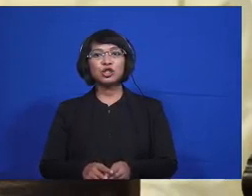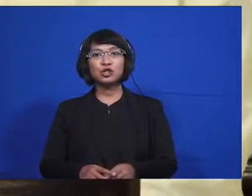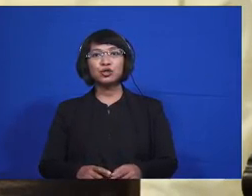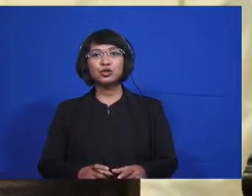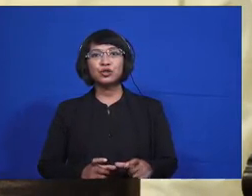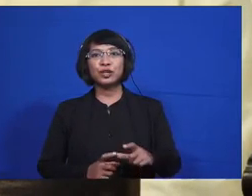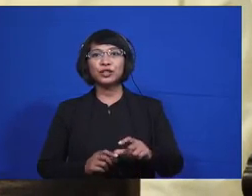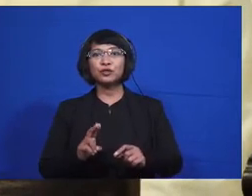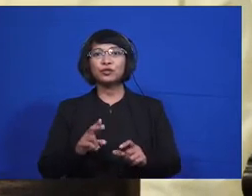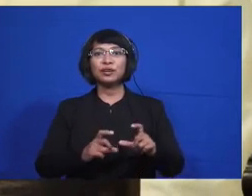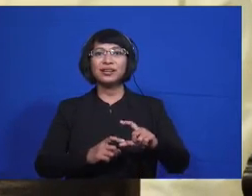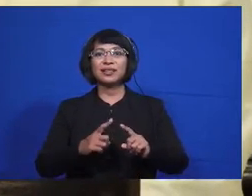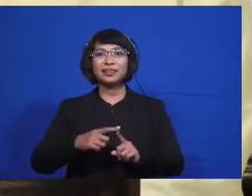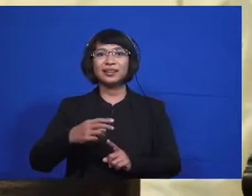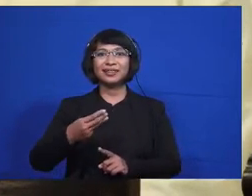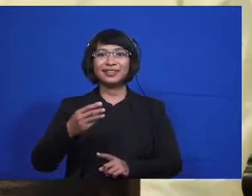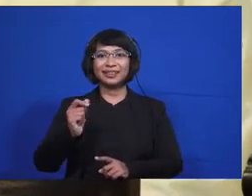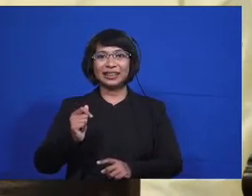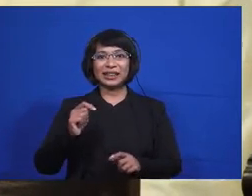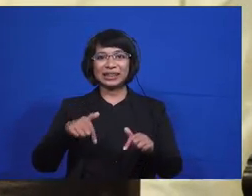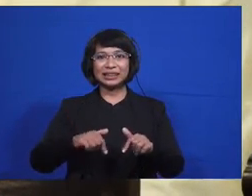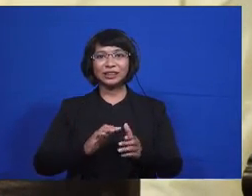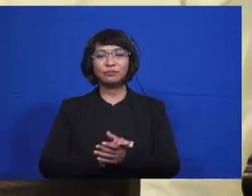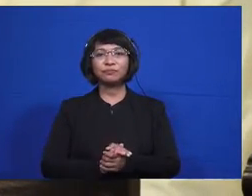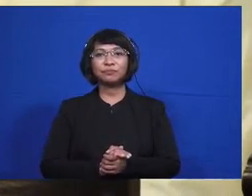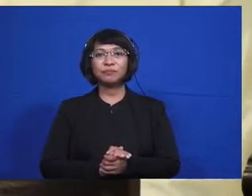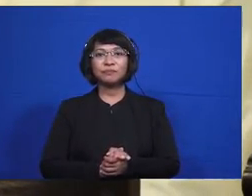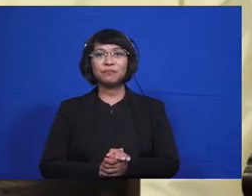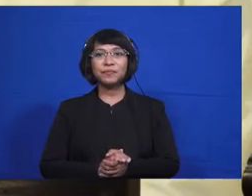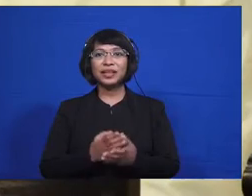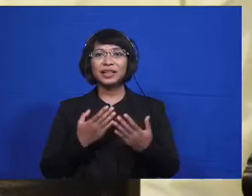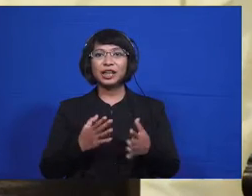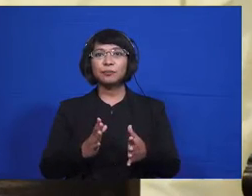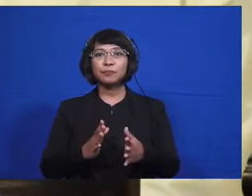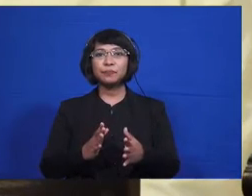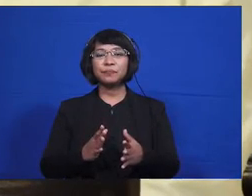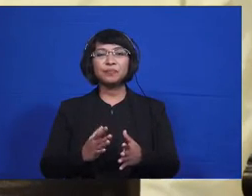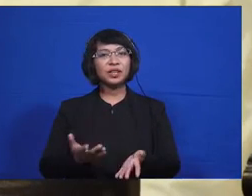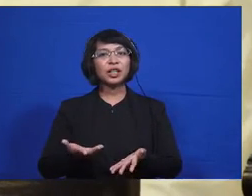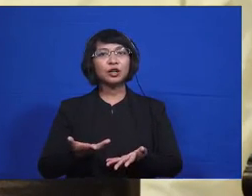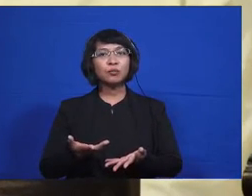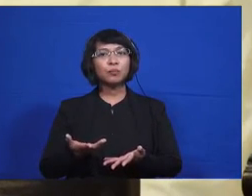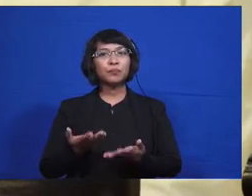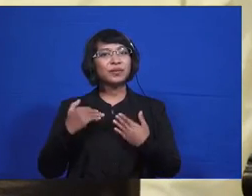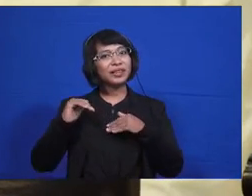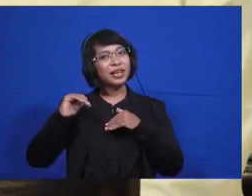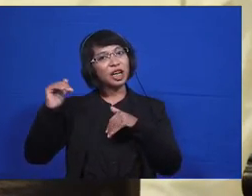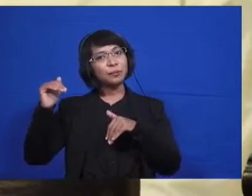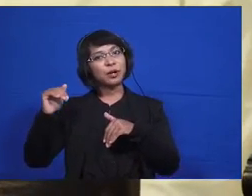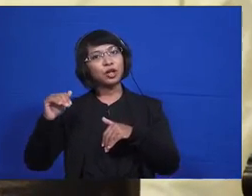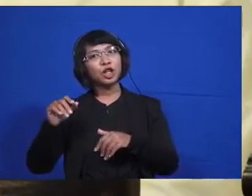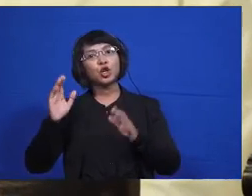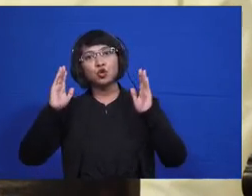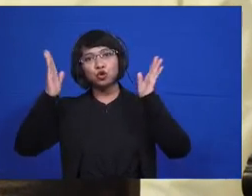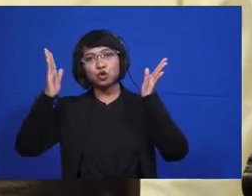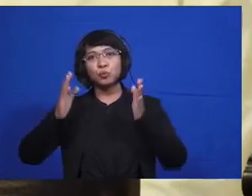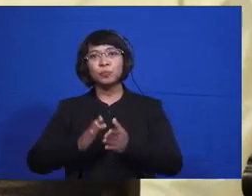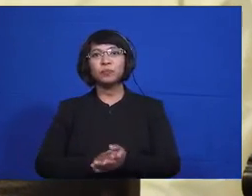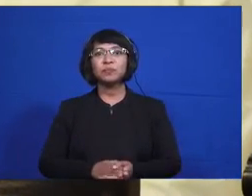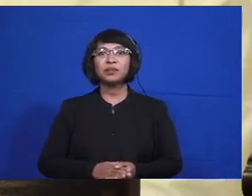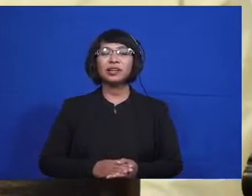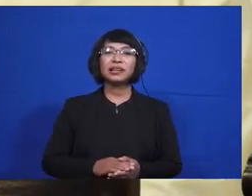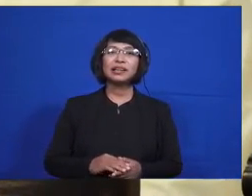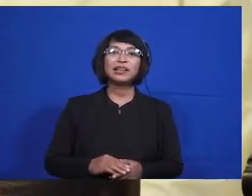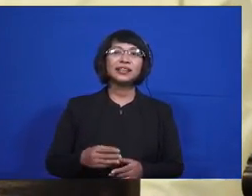kursus ini. Dan ini semua memang diharapkan oleh para uskup dan juga tarekat-tarekat supaya diadakan karena